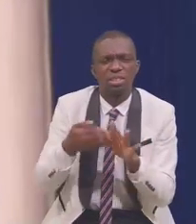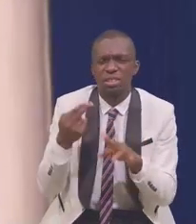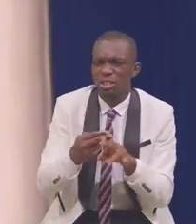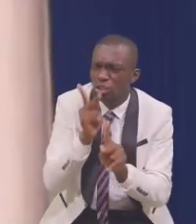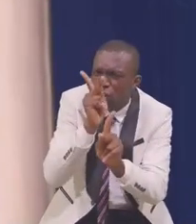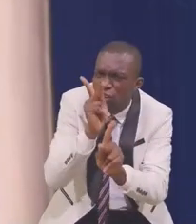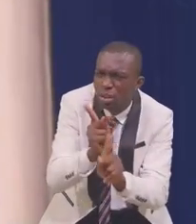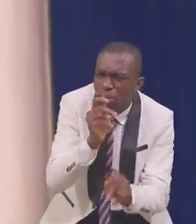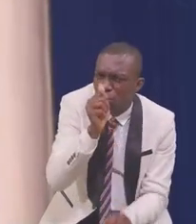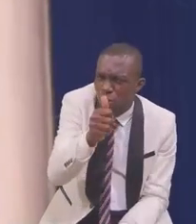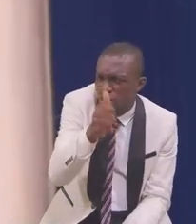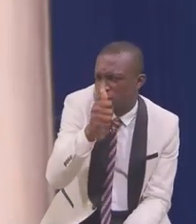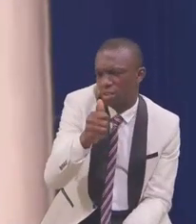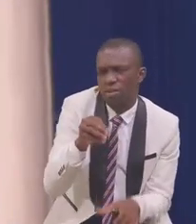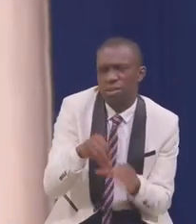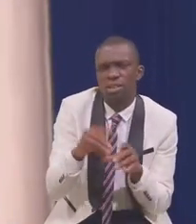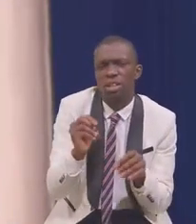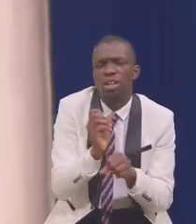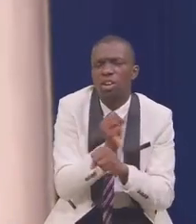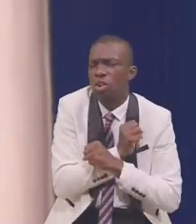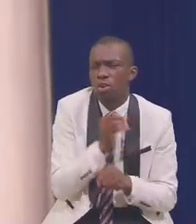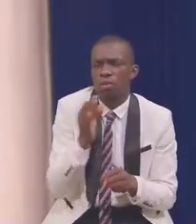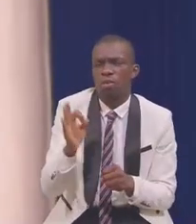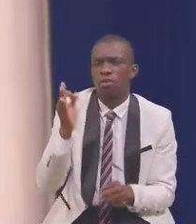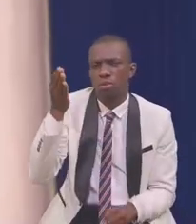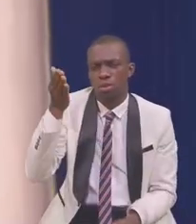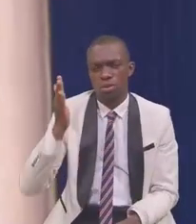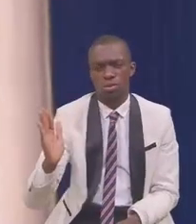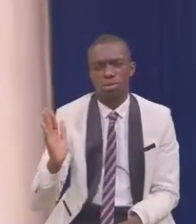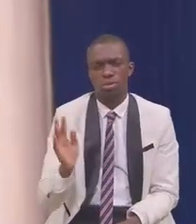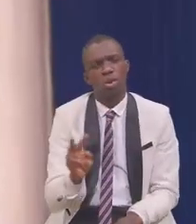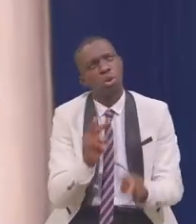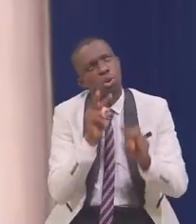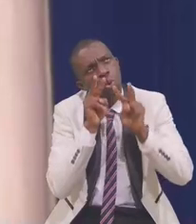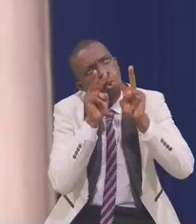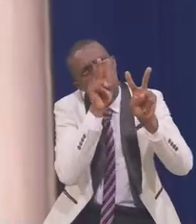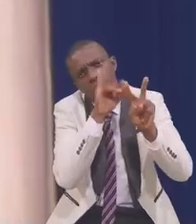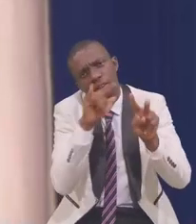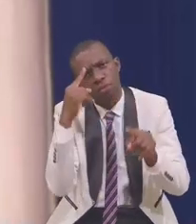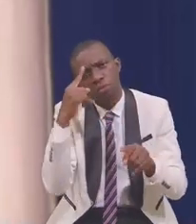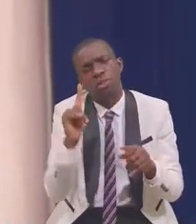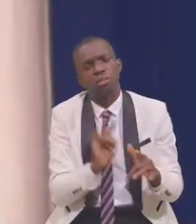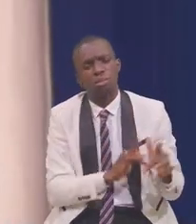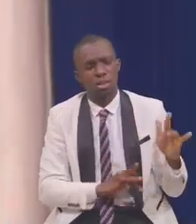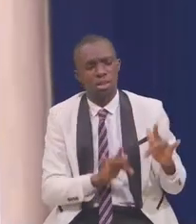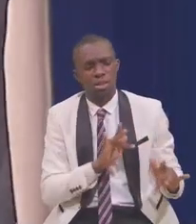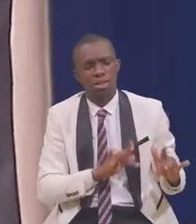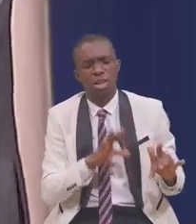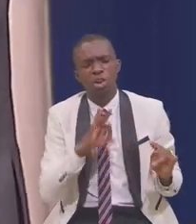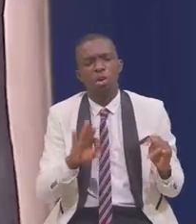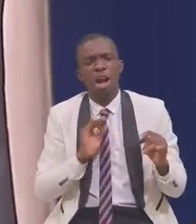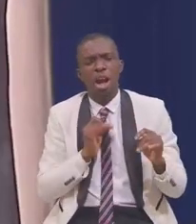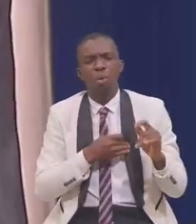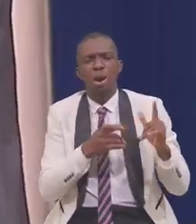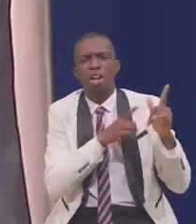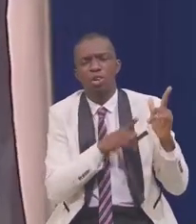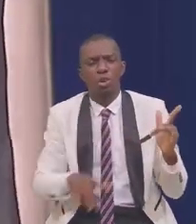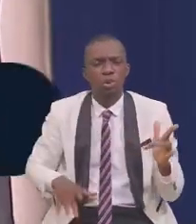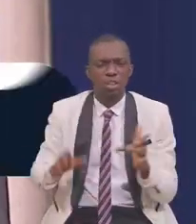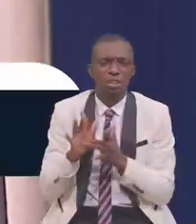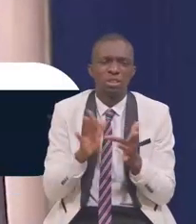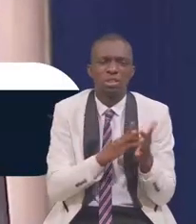dans l'amour de Dieu en attendant la miséricorde de notre Seigneur Jésus-Christ pour la